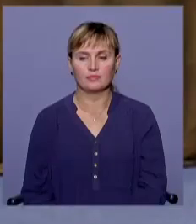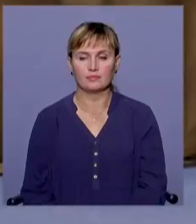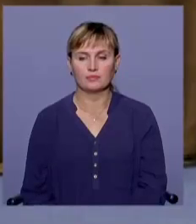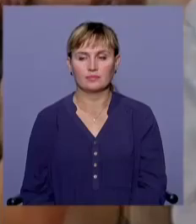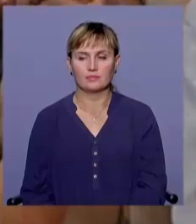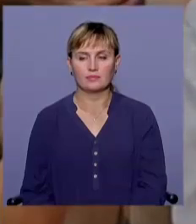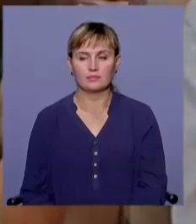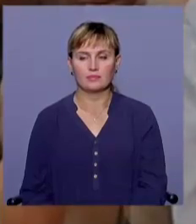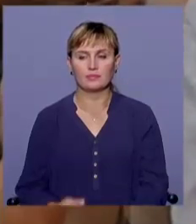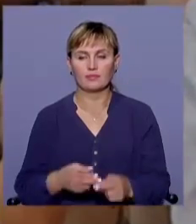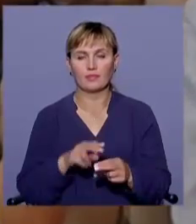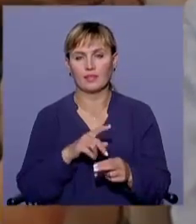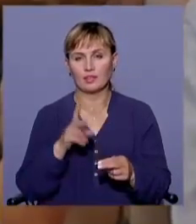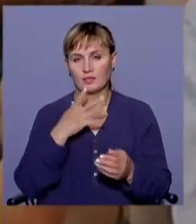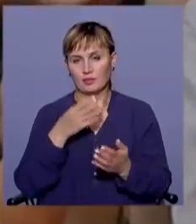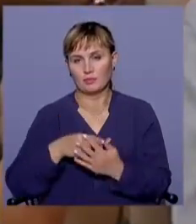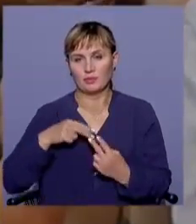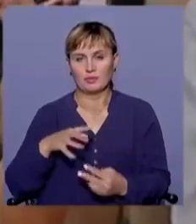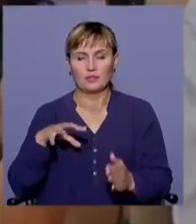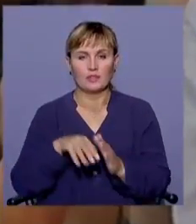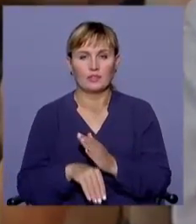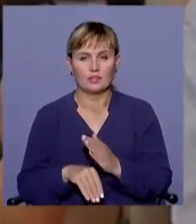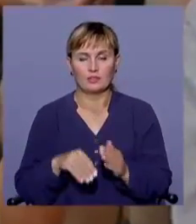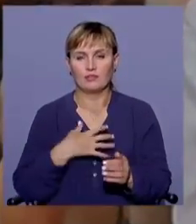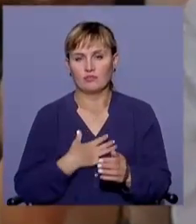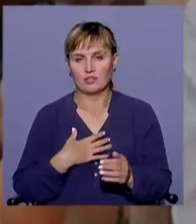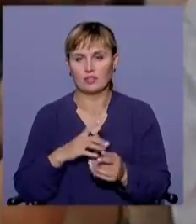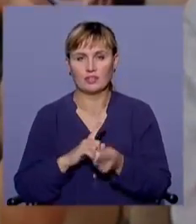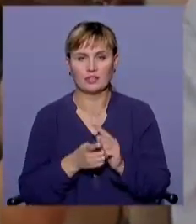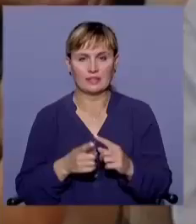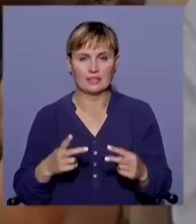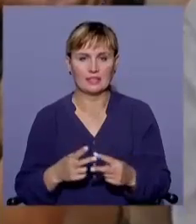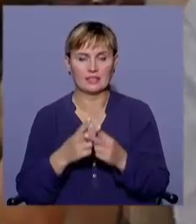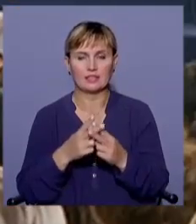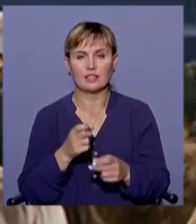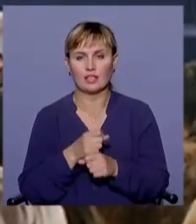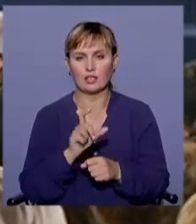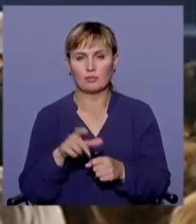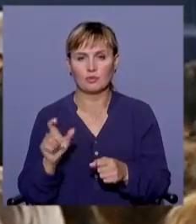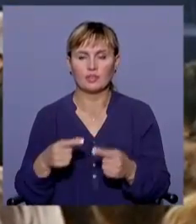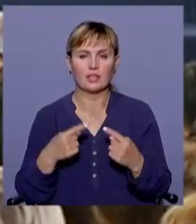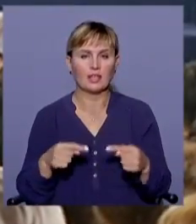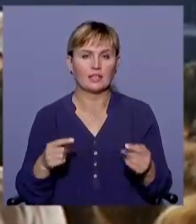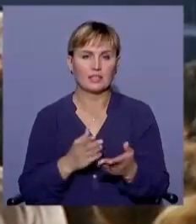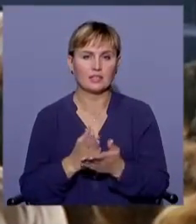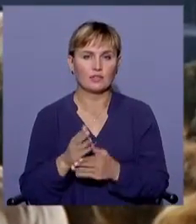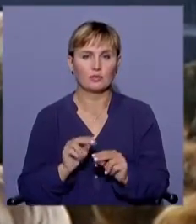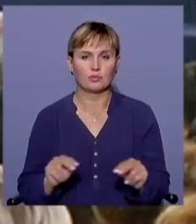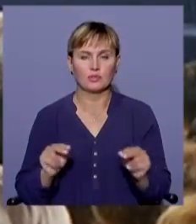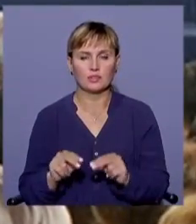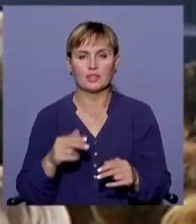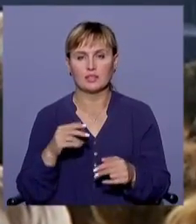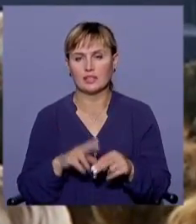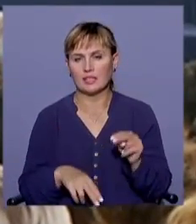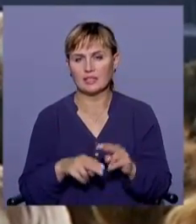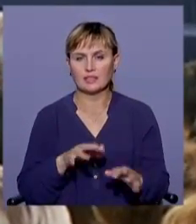азаматы. Это те, кто своим трудом внес особую лепту в становление столицы. Работники абсолютно разных сфер – учителя, строители,